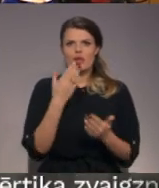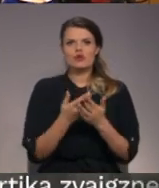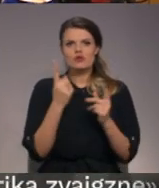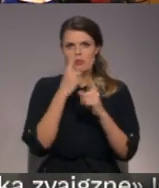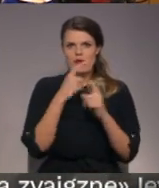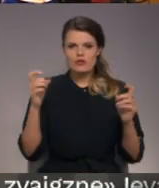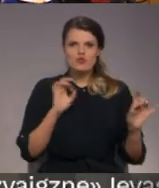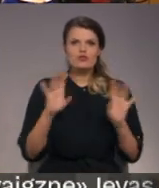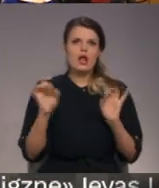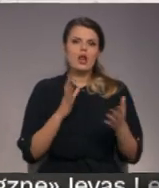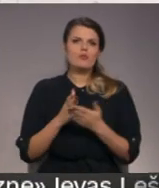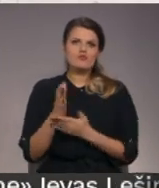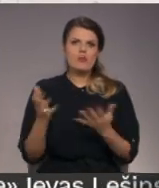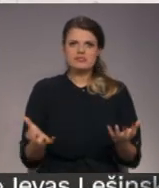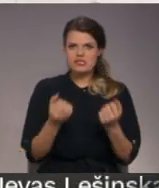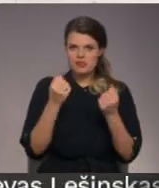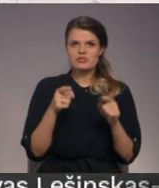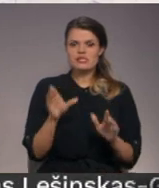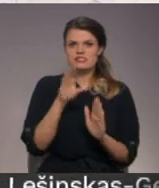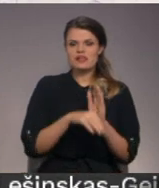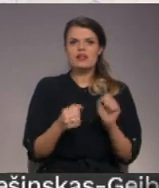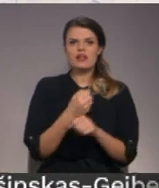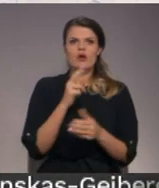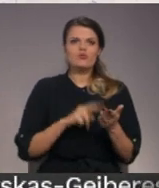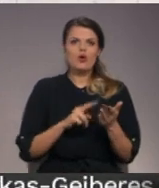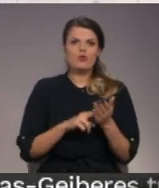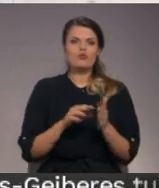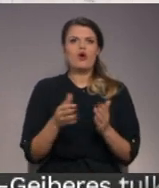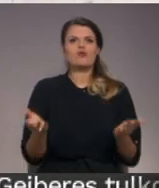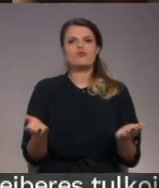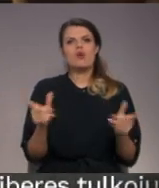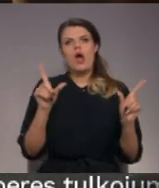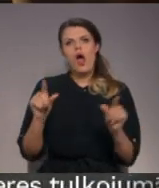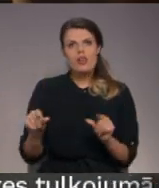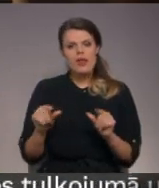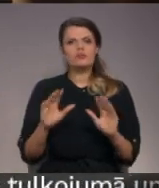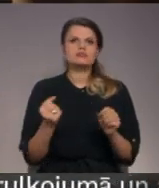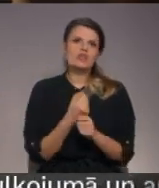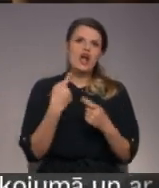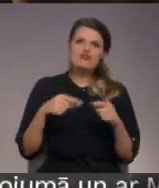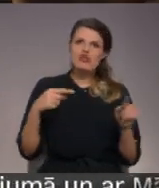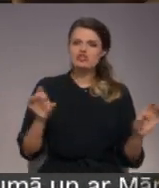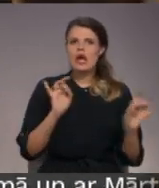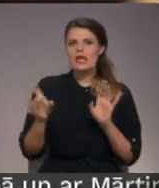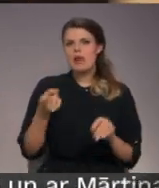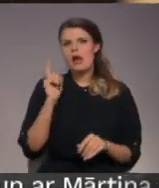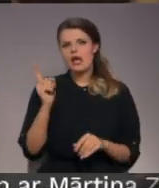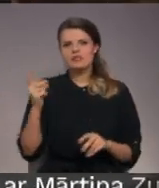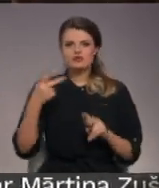priekšlikumus mediju un reklāmas jomas glābšanai. Tas ietvartu gan nodokļu atvieglojumus, gan dažādu reklāmas aizliegumu pārskatīšanu.